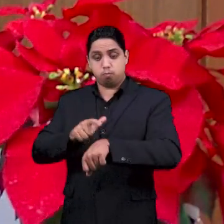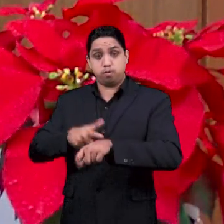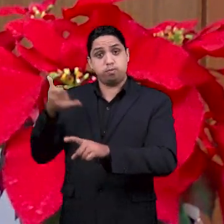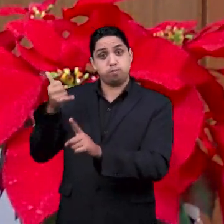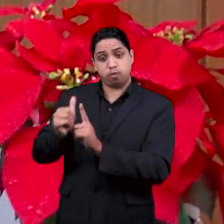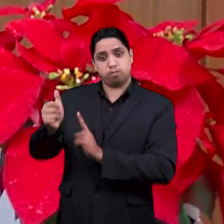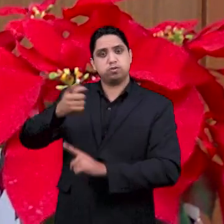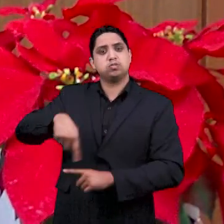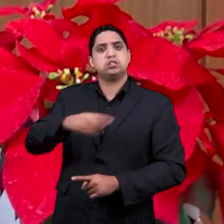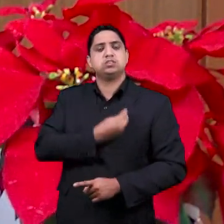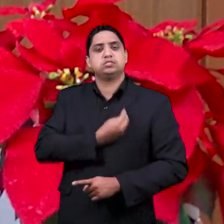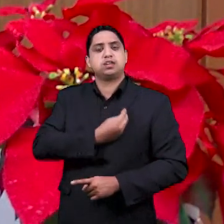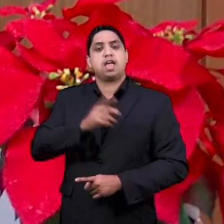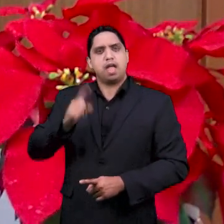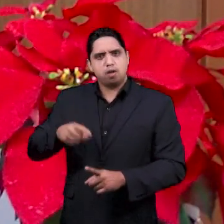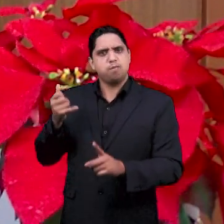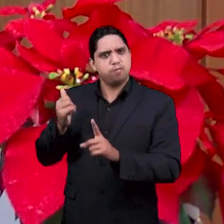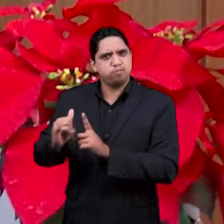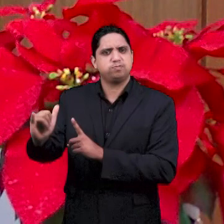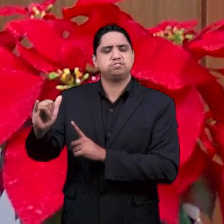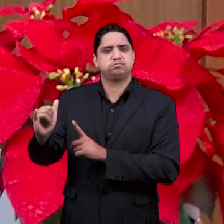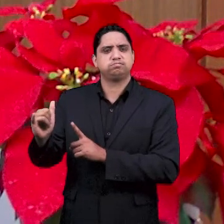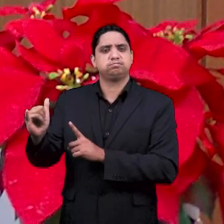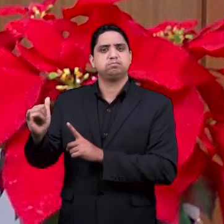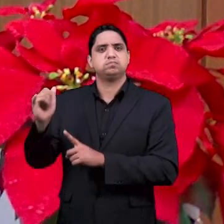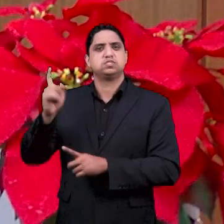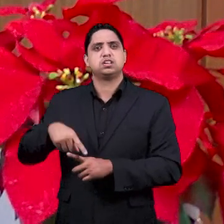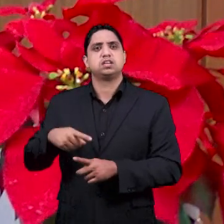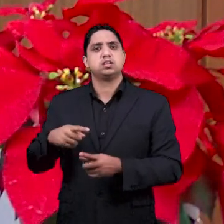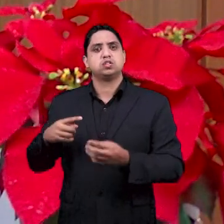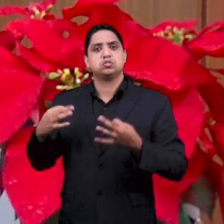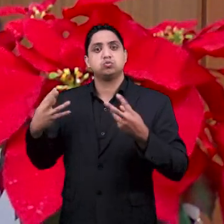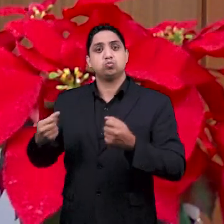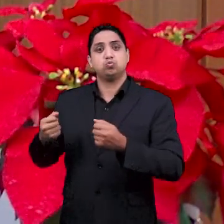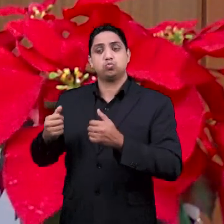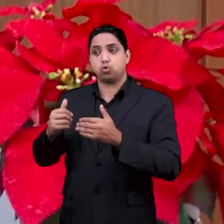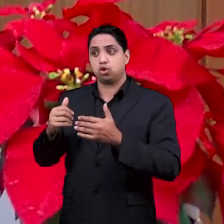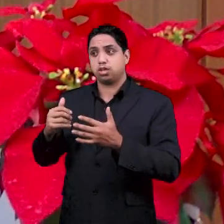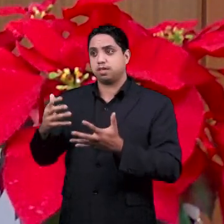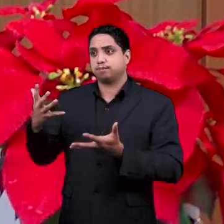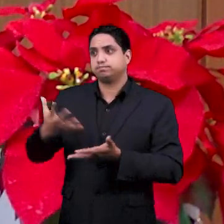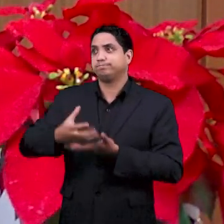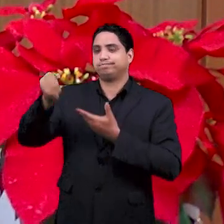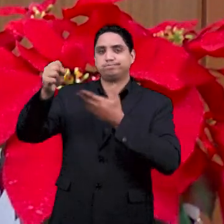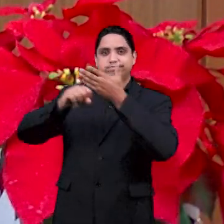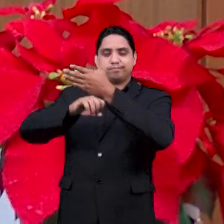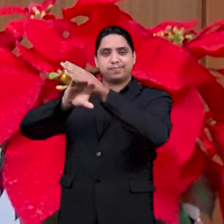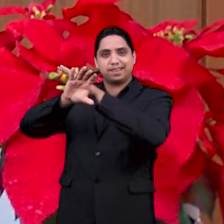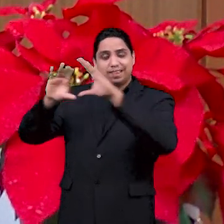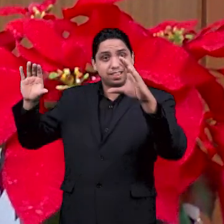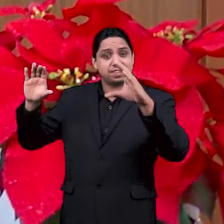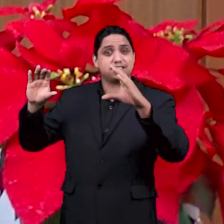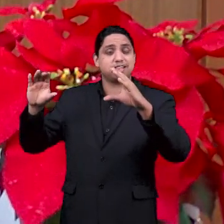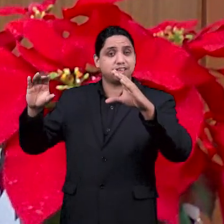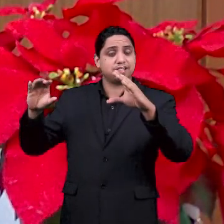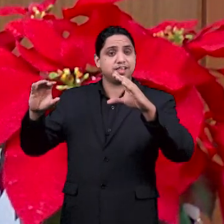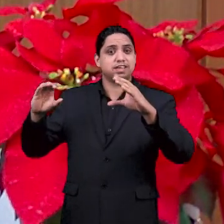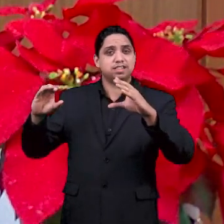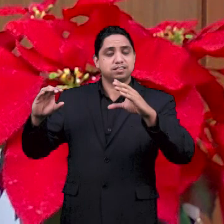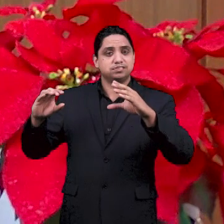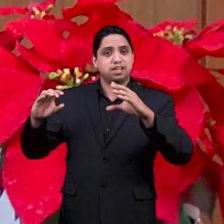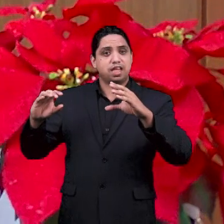историю пророческого момента, в котором мы с вами сейчас живем. Это и есть пророческое, что переносит вечность, то, что дает